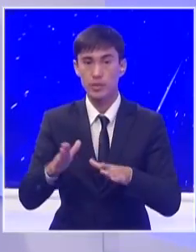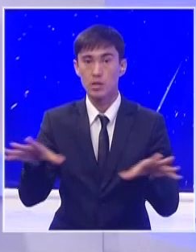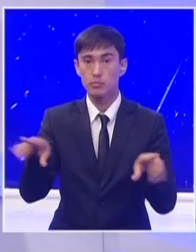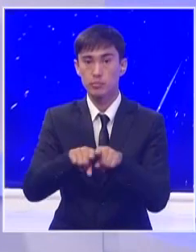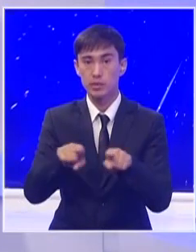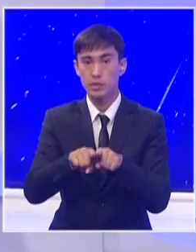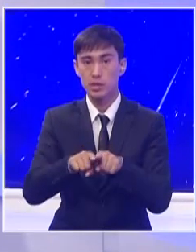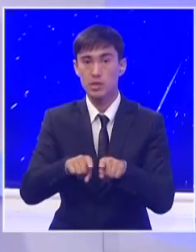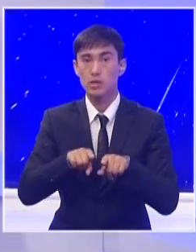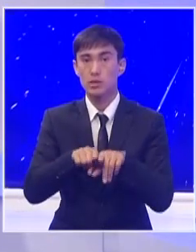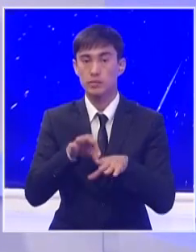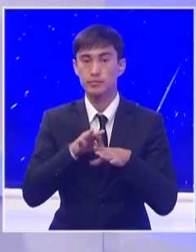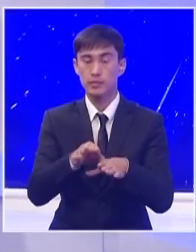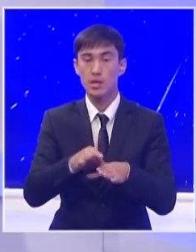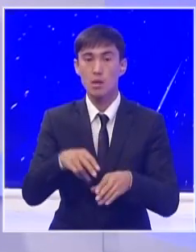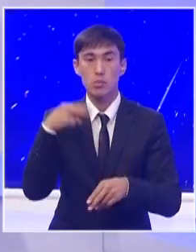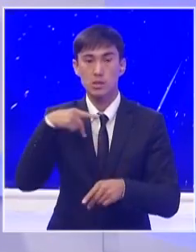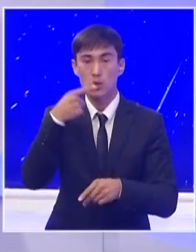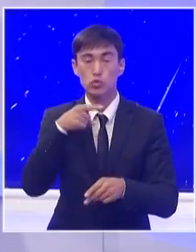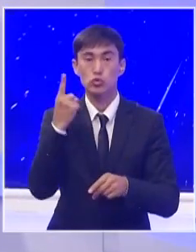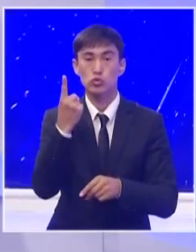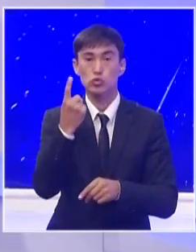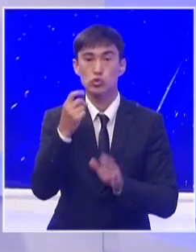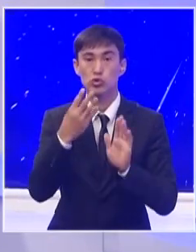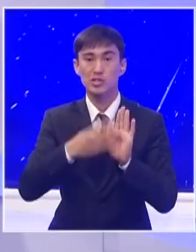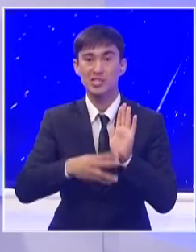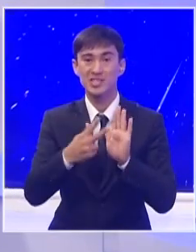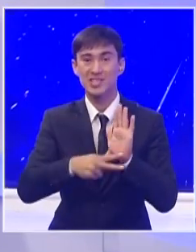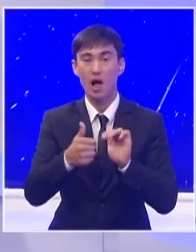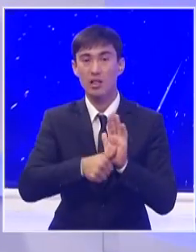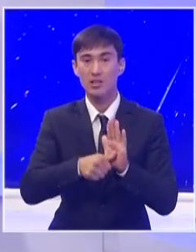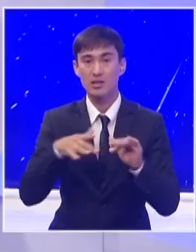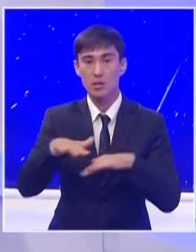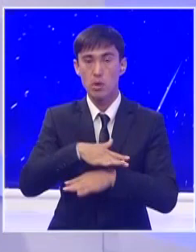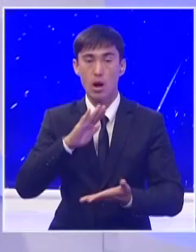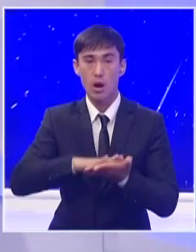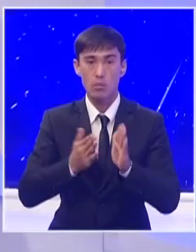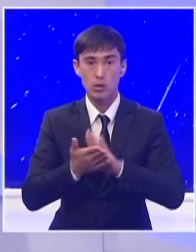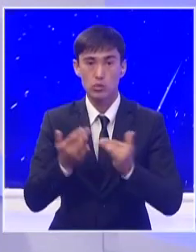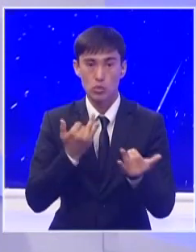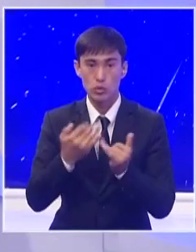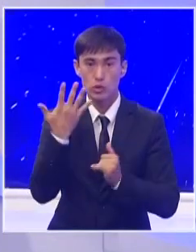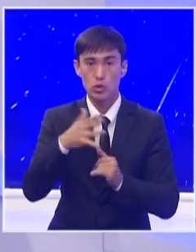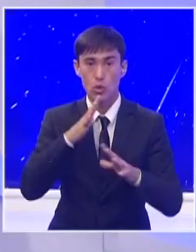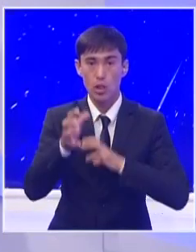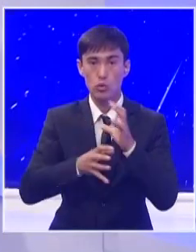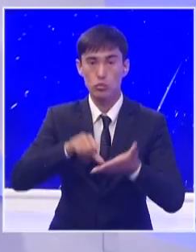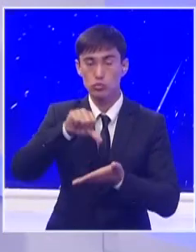келгенін айтқан еді. Президенттің айтуынша, еліміз 186 елмен қарым-қатынас орнатып, 50 халықаралық ұйымның болды.